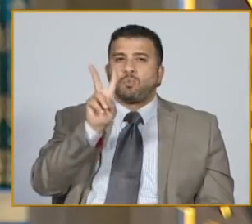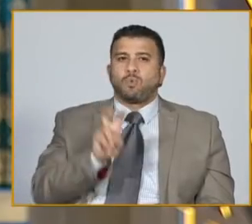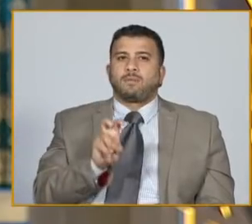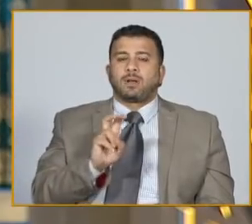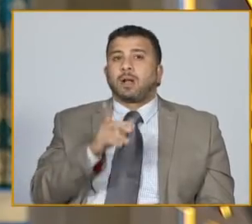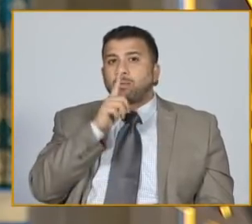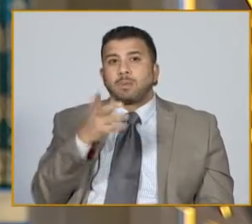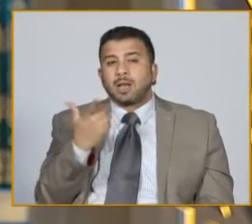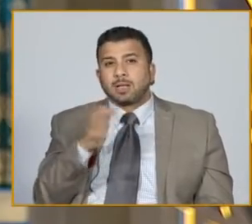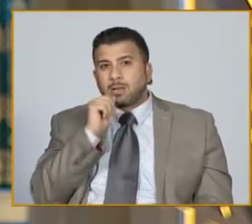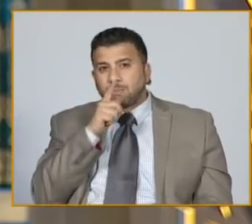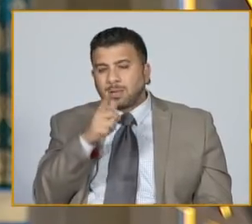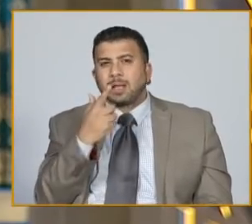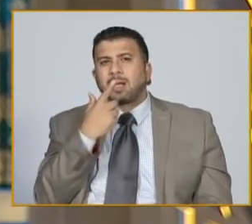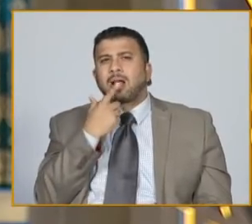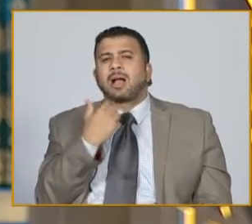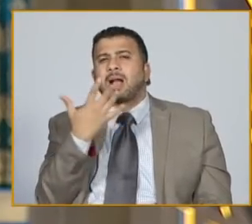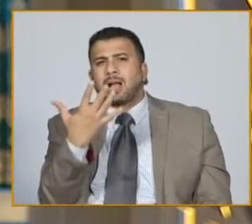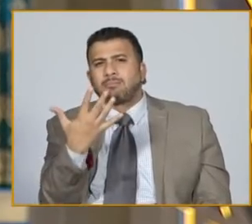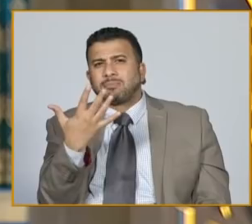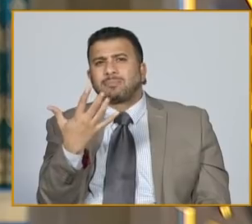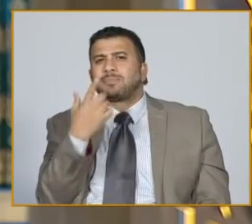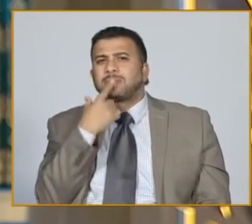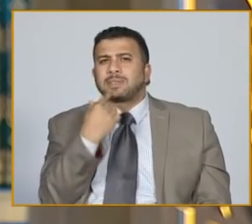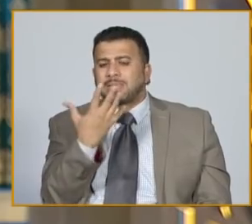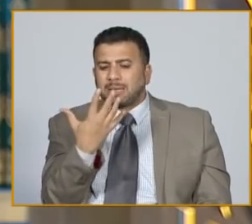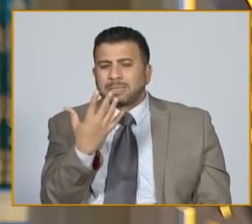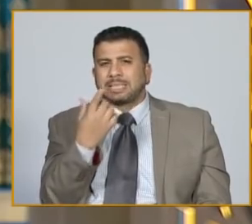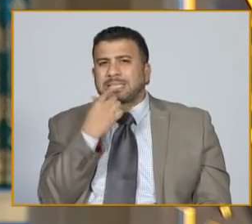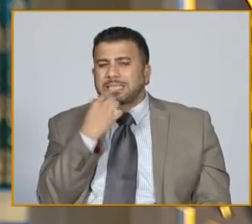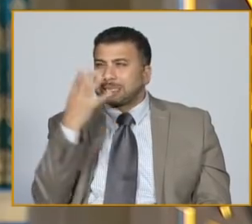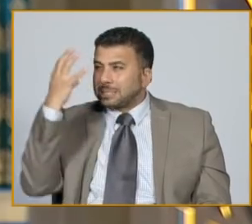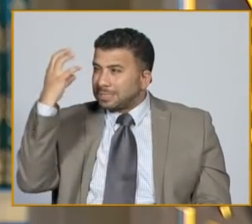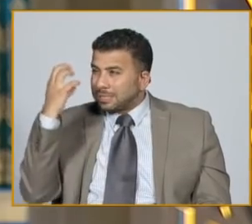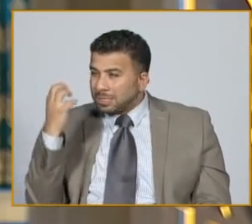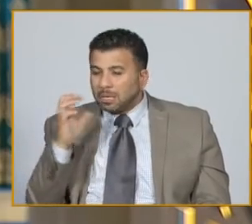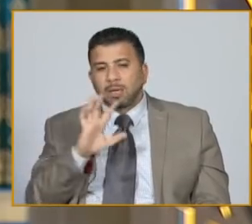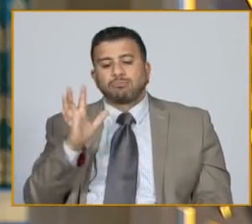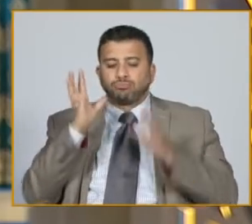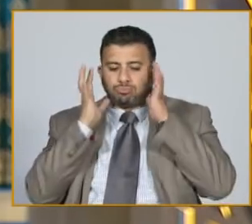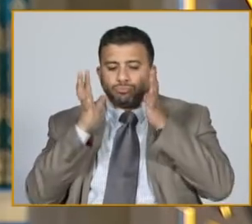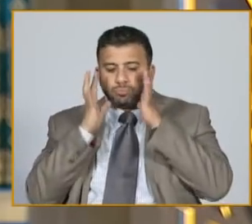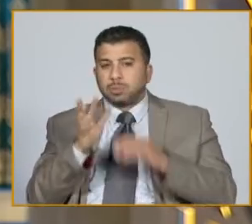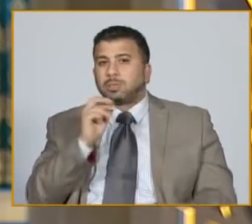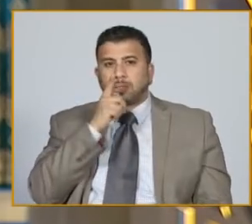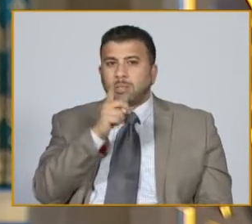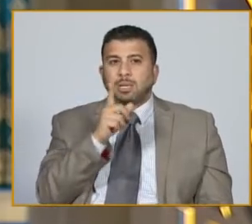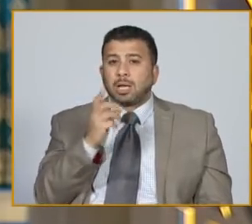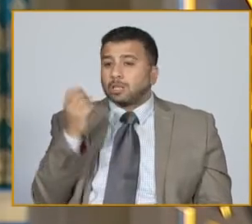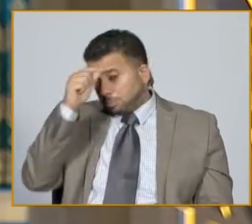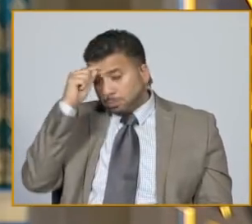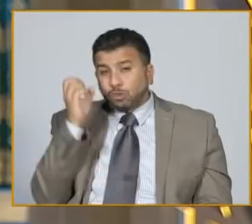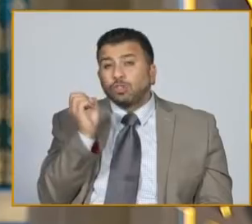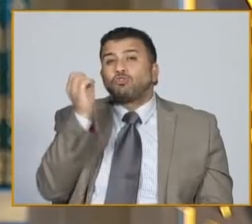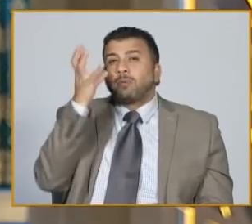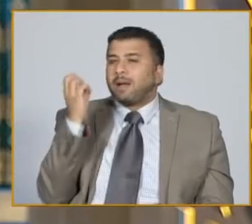يستعجلون في صلاة المغرب، خمس دقائق ثمان دقائق ويقومون الصلاة. عند طلوع الشمس لا، ننتظر عشر دقائق